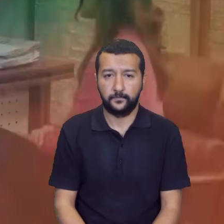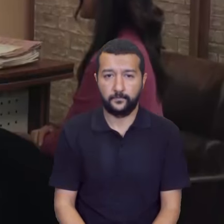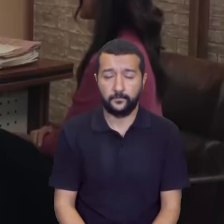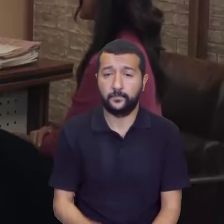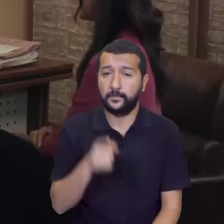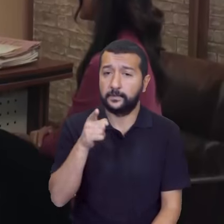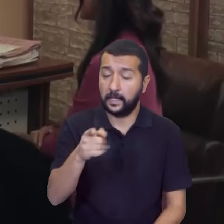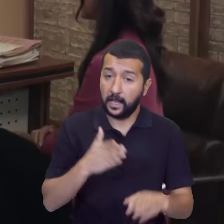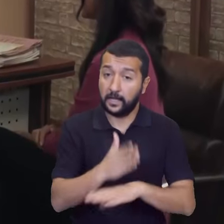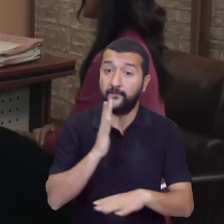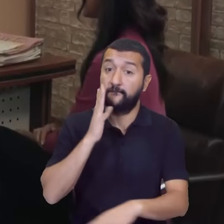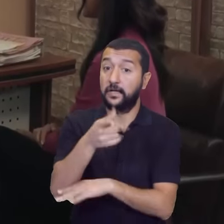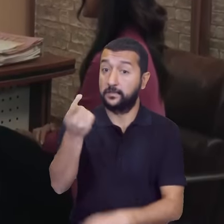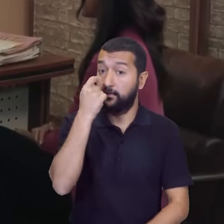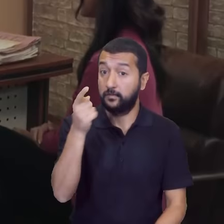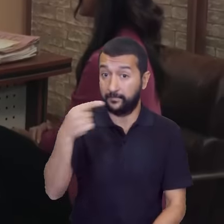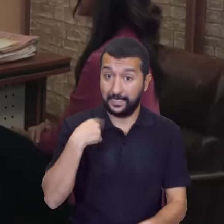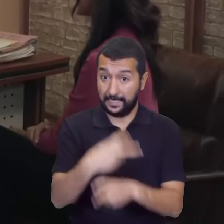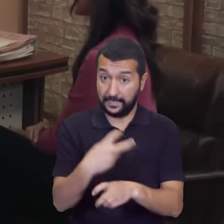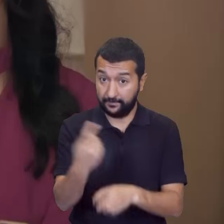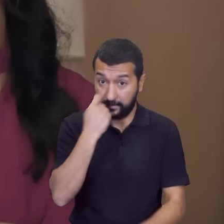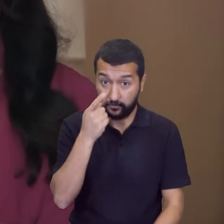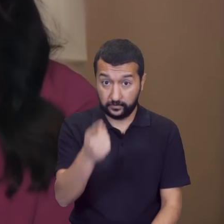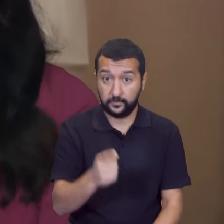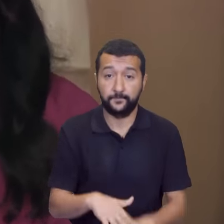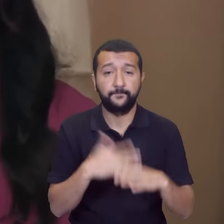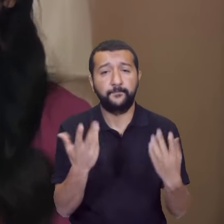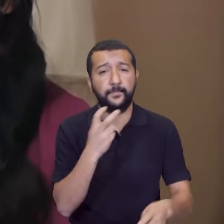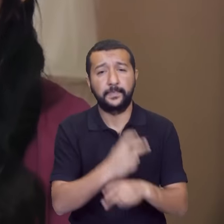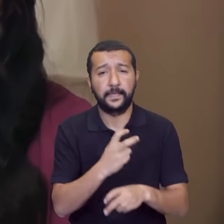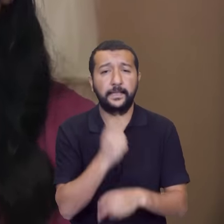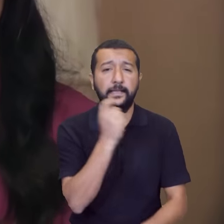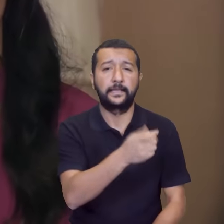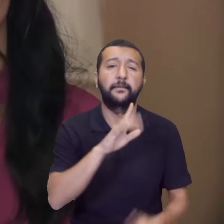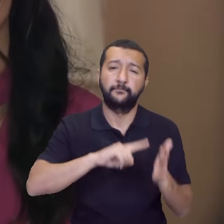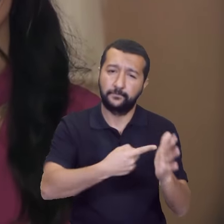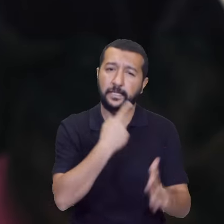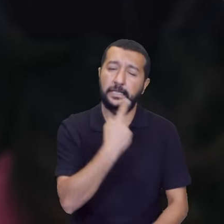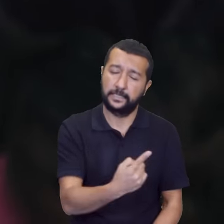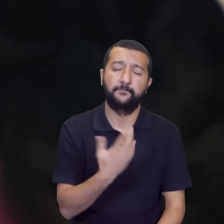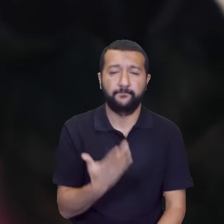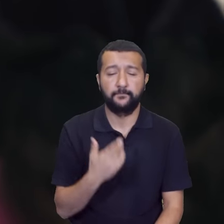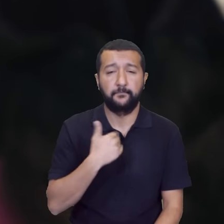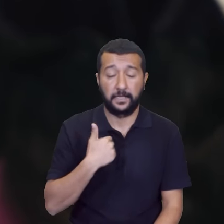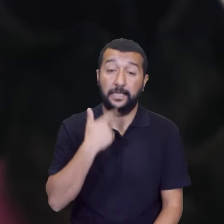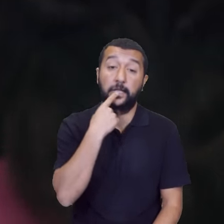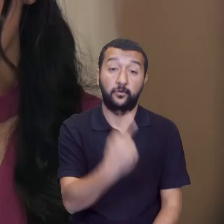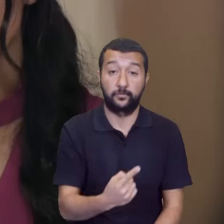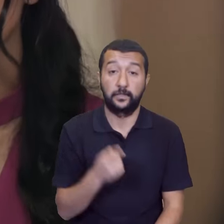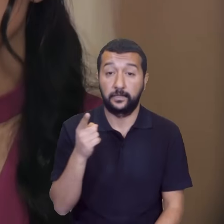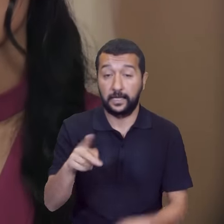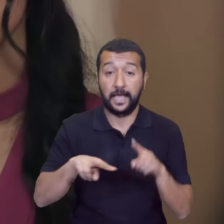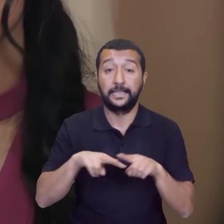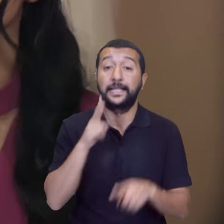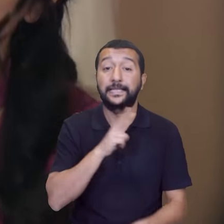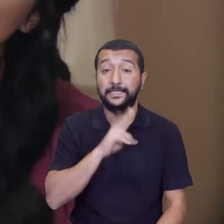Anımsıyor. Sen artık fazla oldun hali. Beni tehdit mi ediyorsun sen? Ya tehdit değil, tespit diyelim Utur'cum. Ya ben diyorum ki